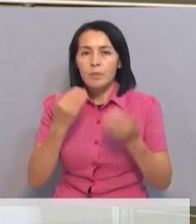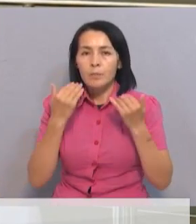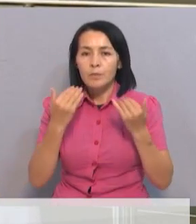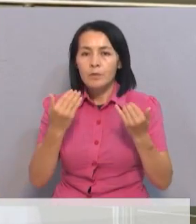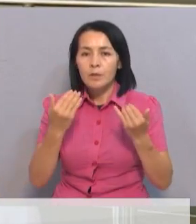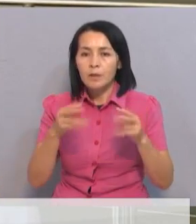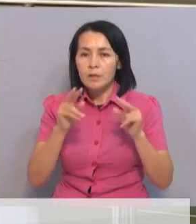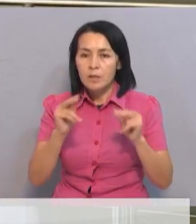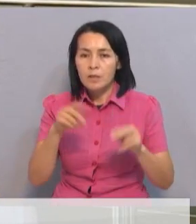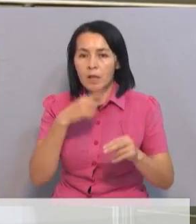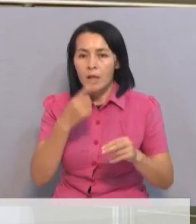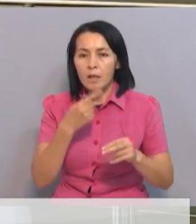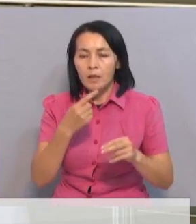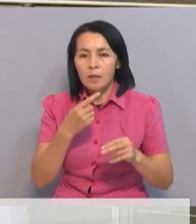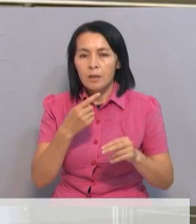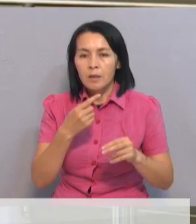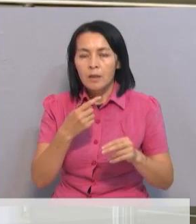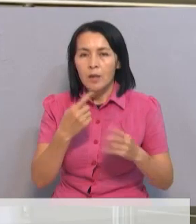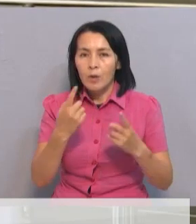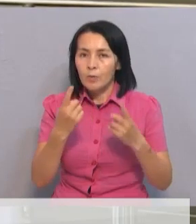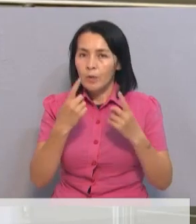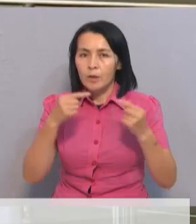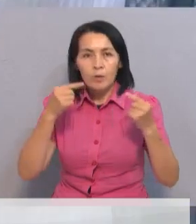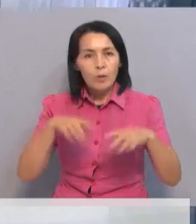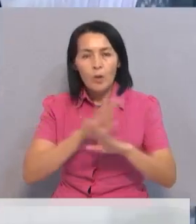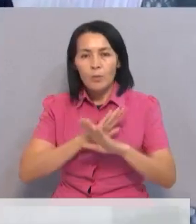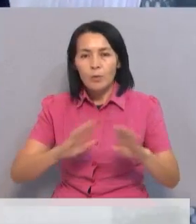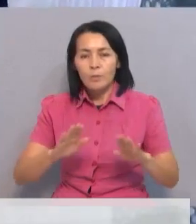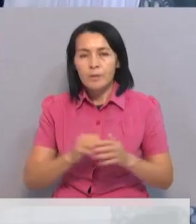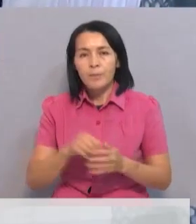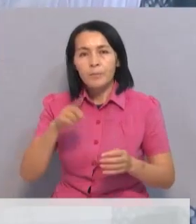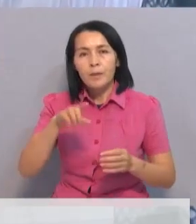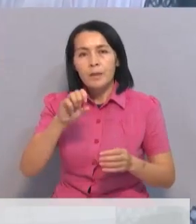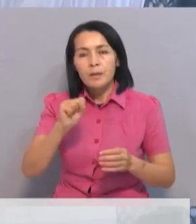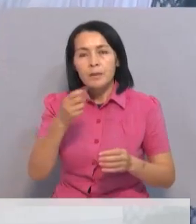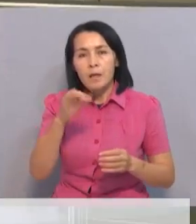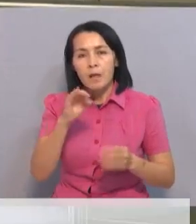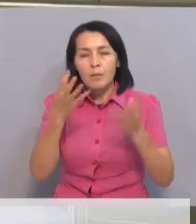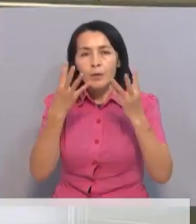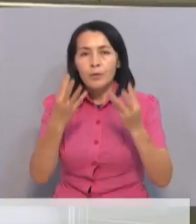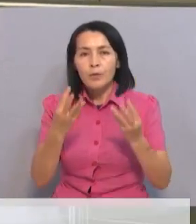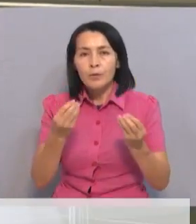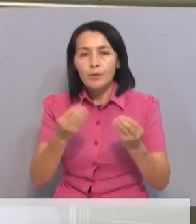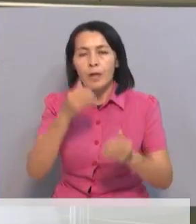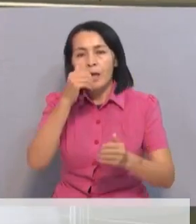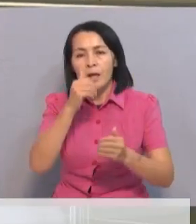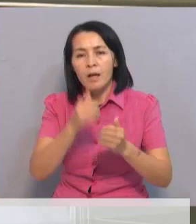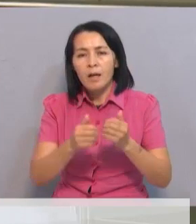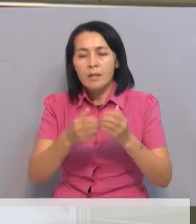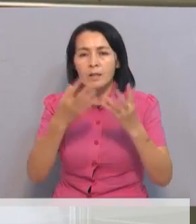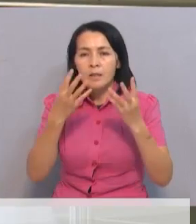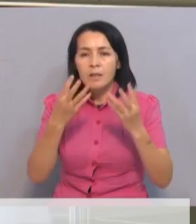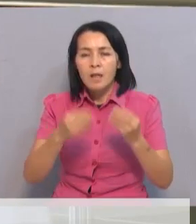ашығын айтқанда рухани тоқырауға түсуі мүмкін емес еді. Осы Абай күнінде күннен күнге былай